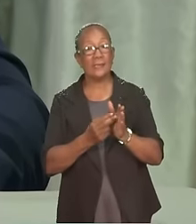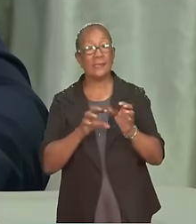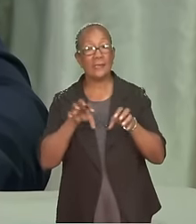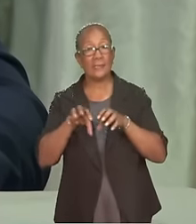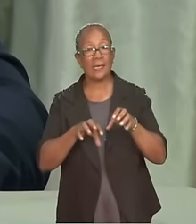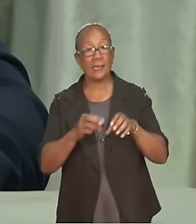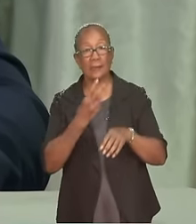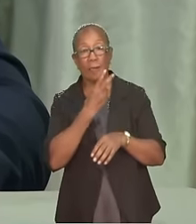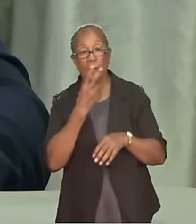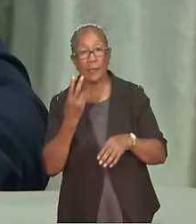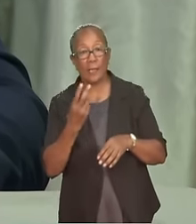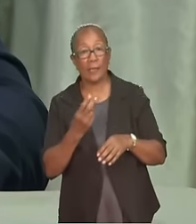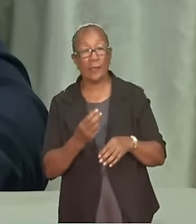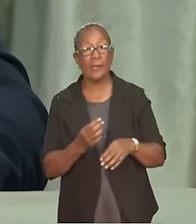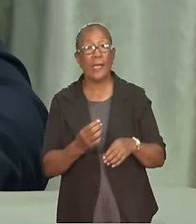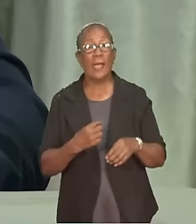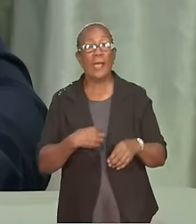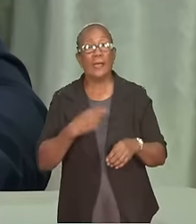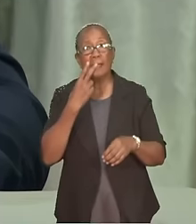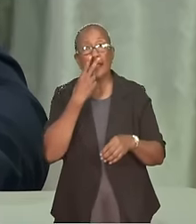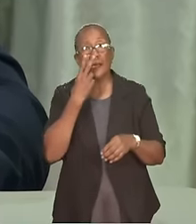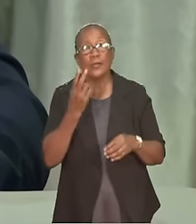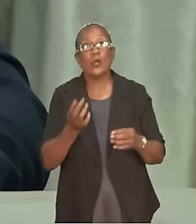vraag van, hoe ga je dit allemaal financieren?